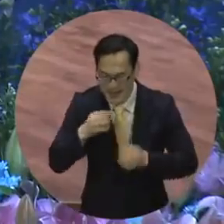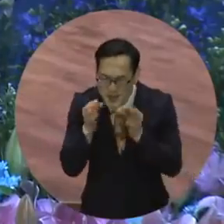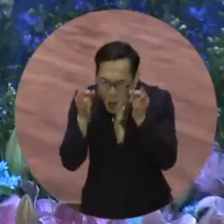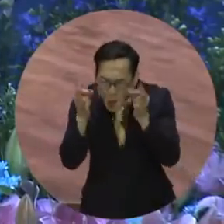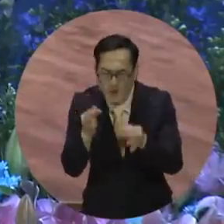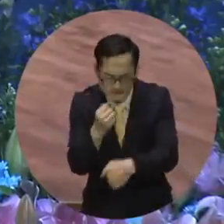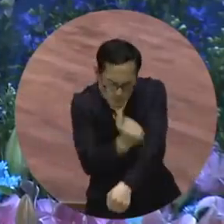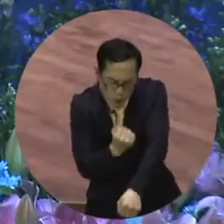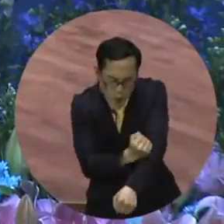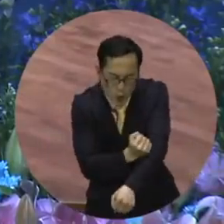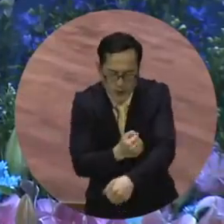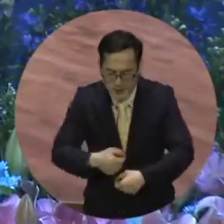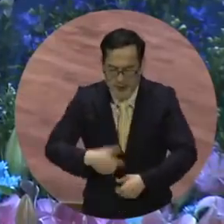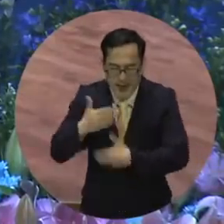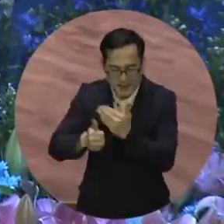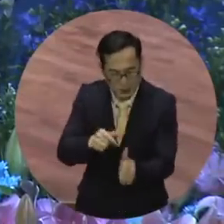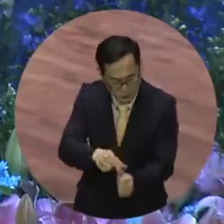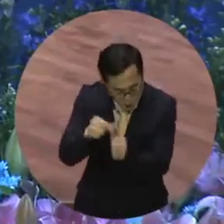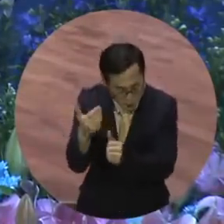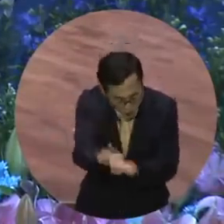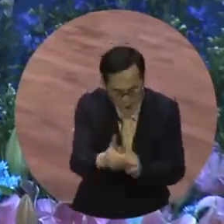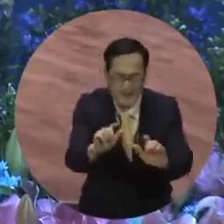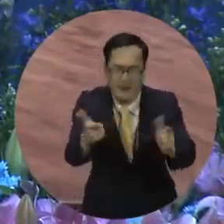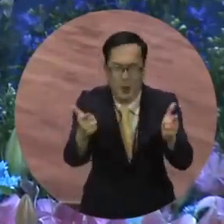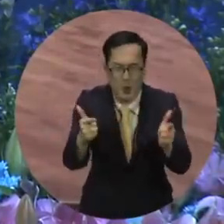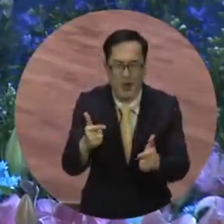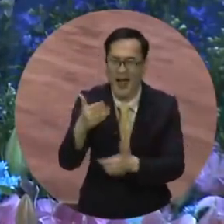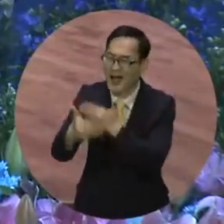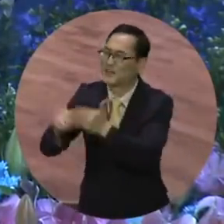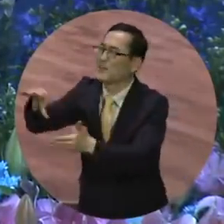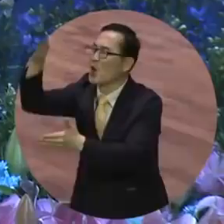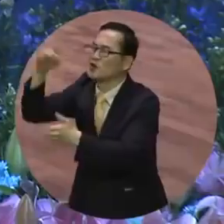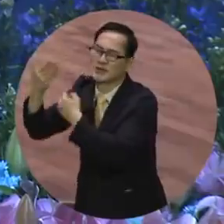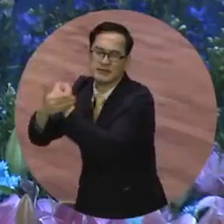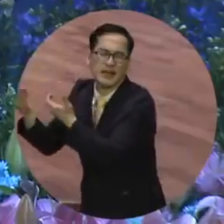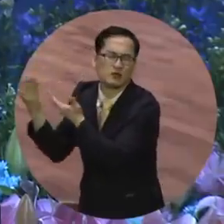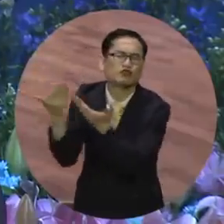게 아니고, 하나님 은혜로 어렵게 되는 것이다.